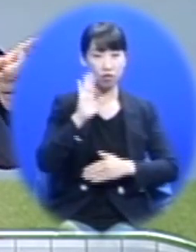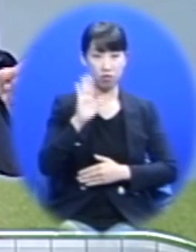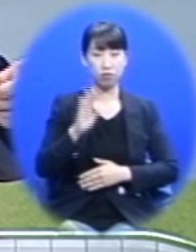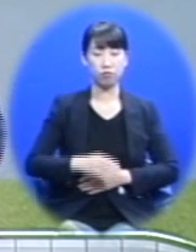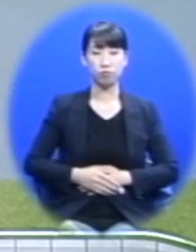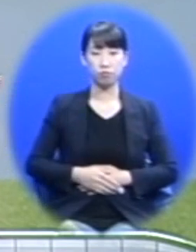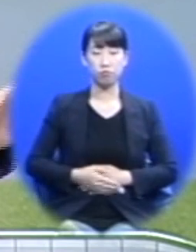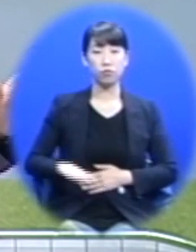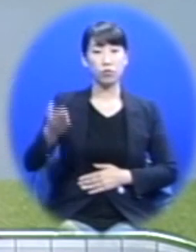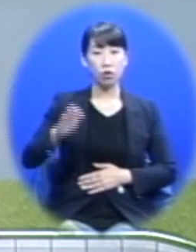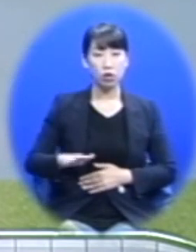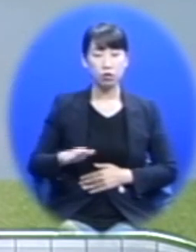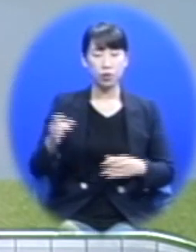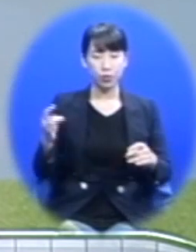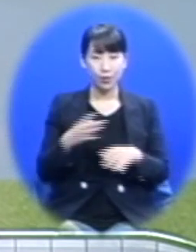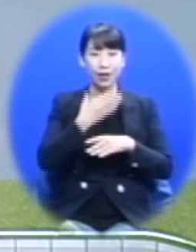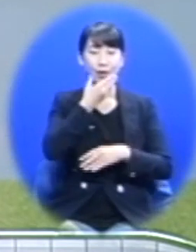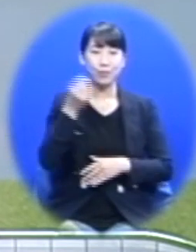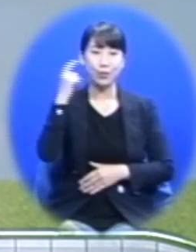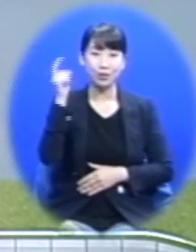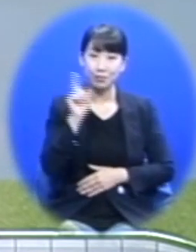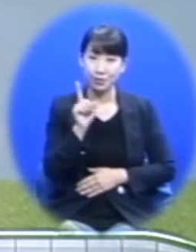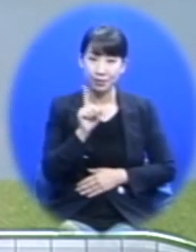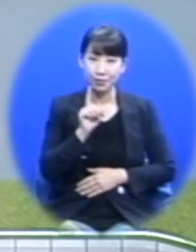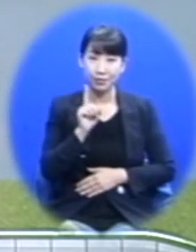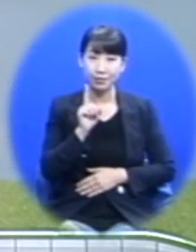여러분, 여기에 놀라운 복음이 있습니다.